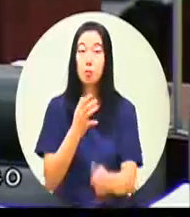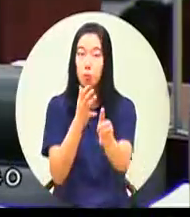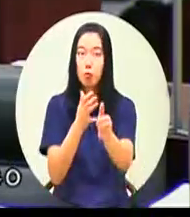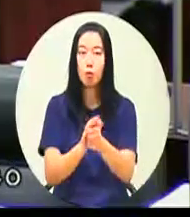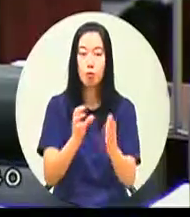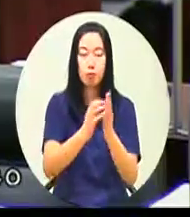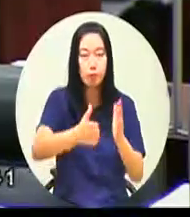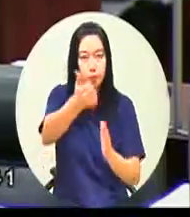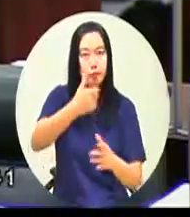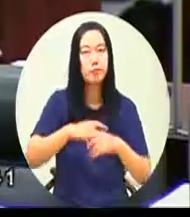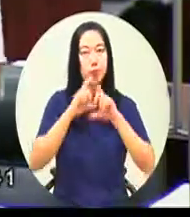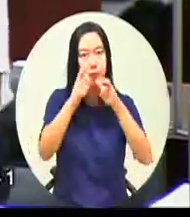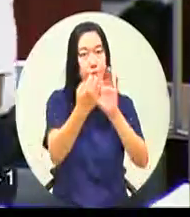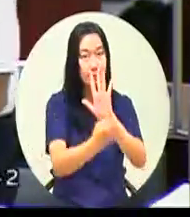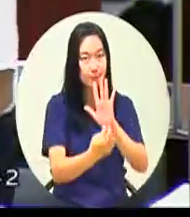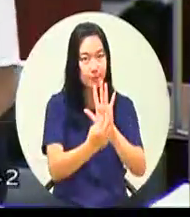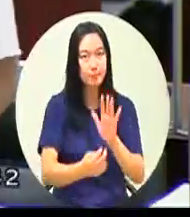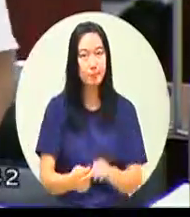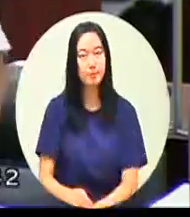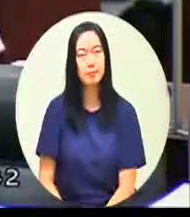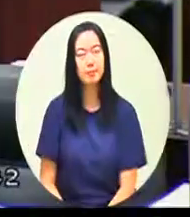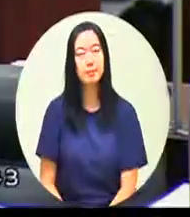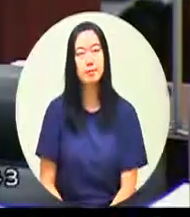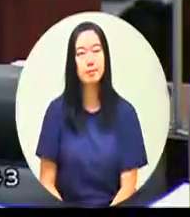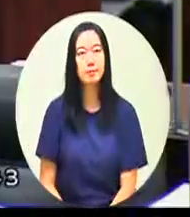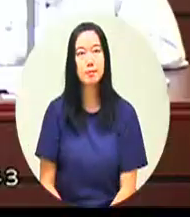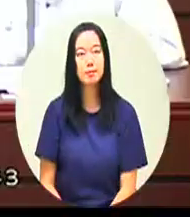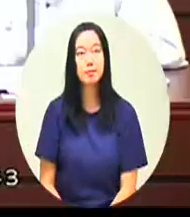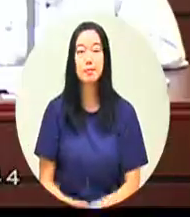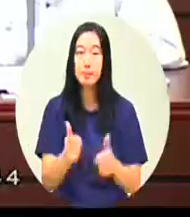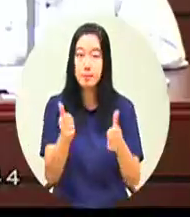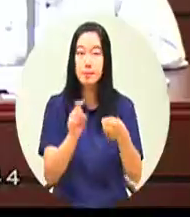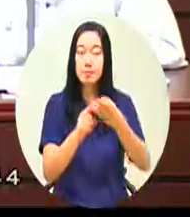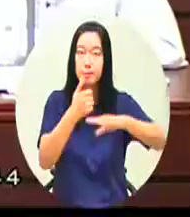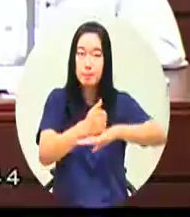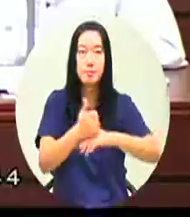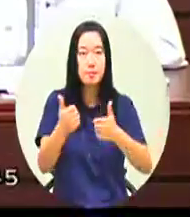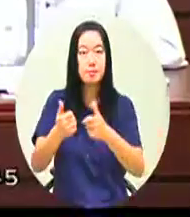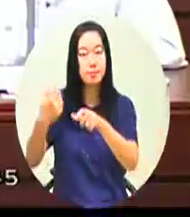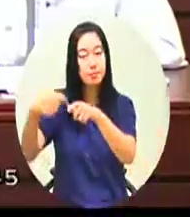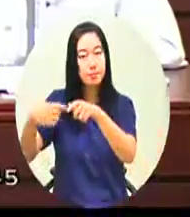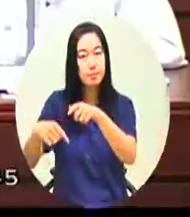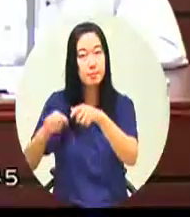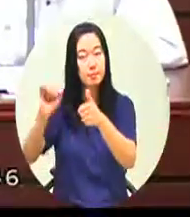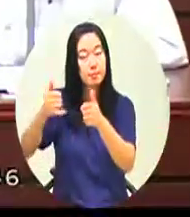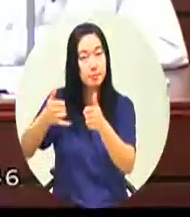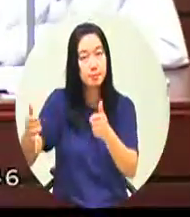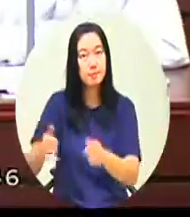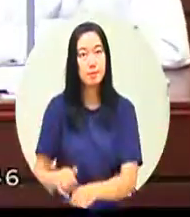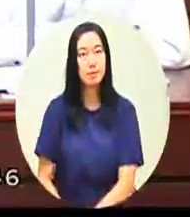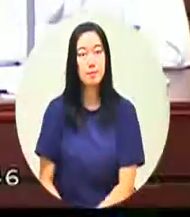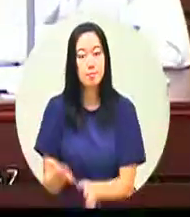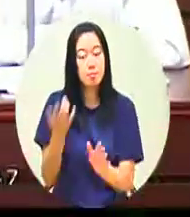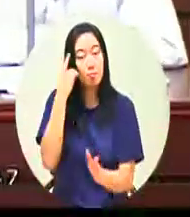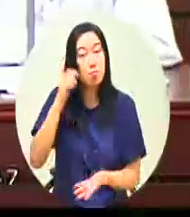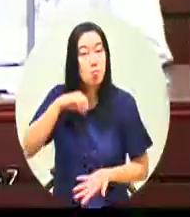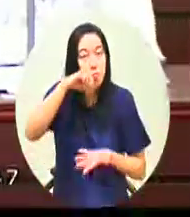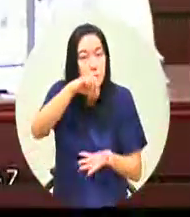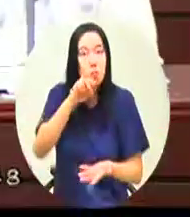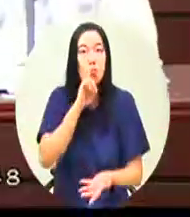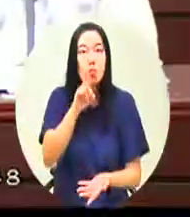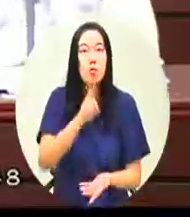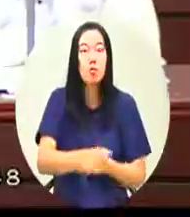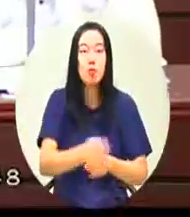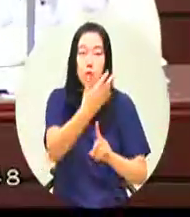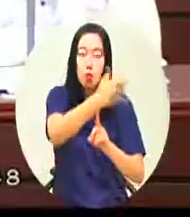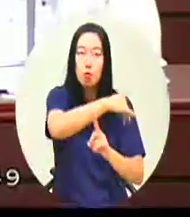局长先答复一下。 局长领导， 谢谢主席，谢谢钟议员哈、哦。那。刚提到那个旗山溪的疏浚哈，